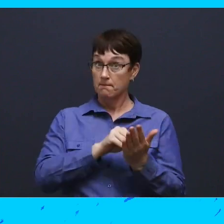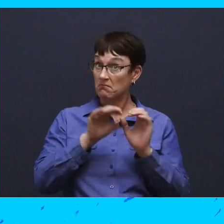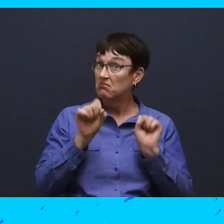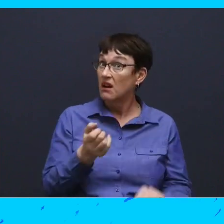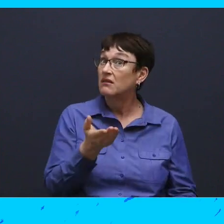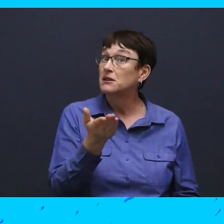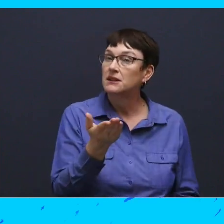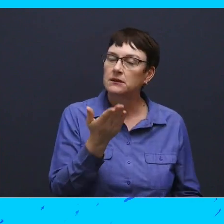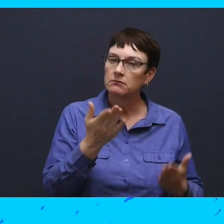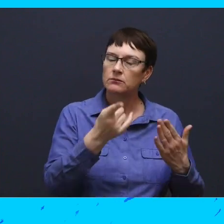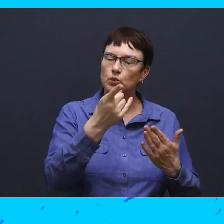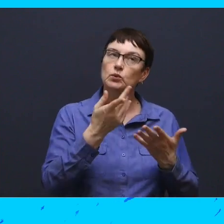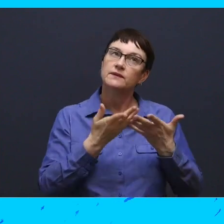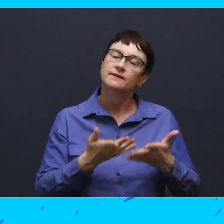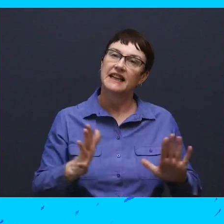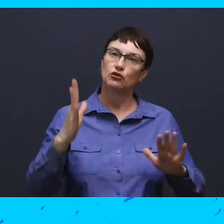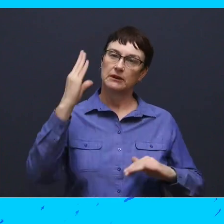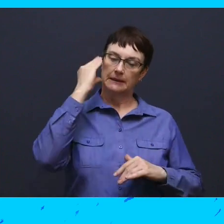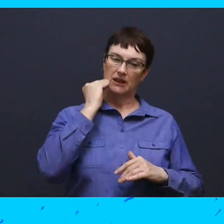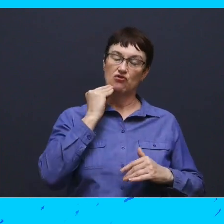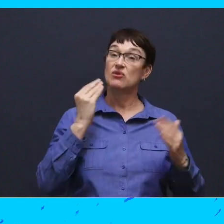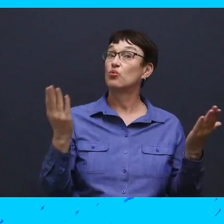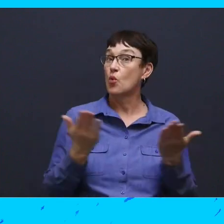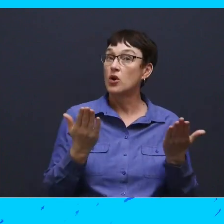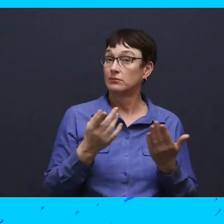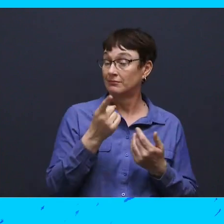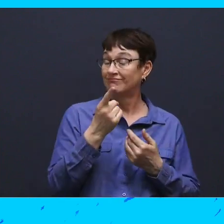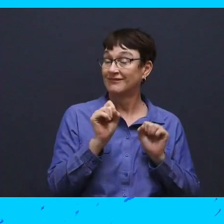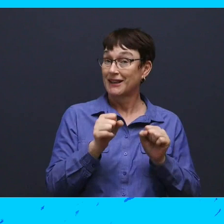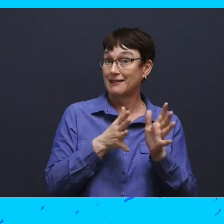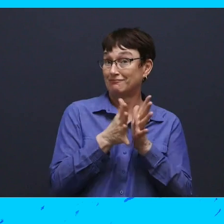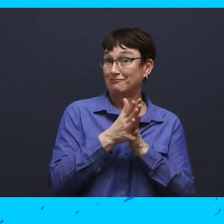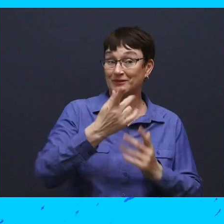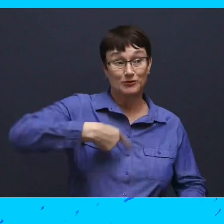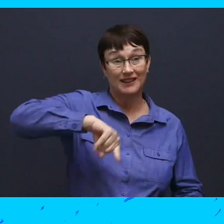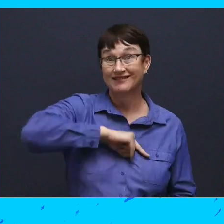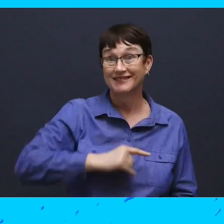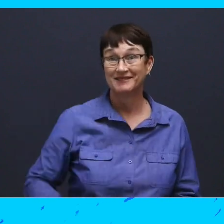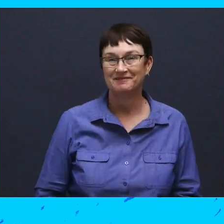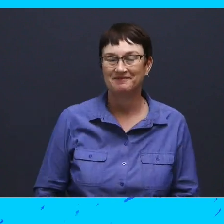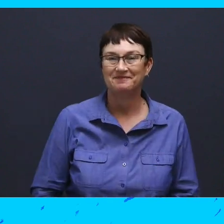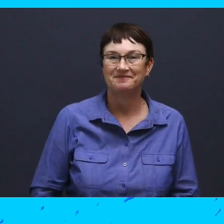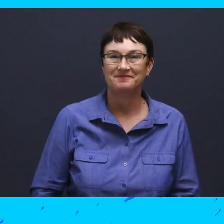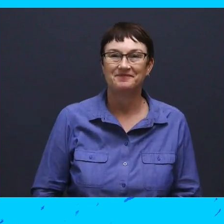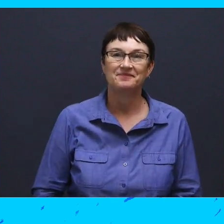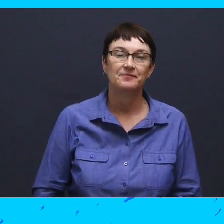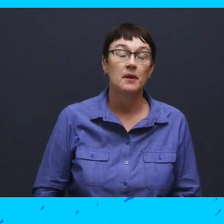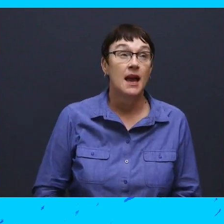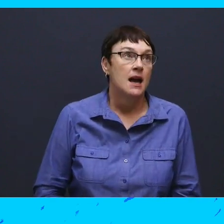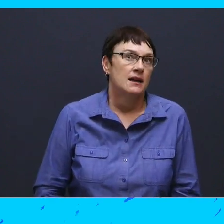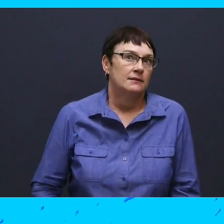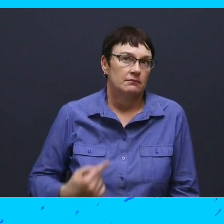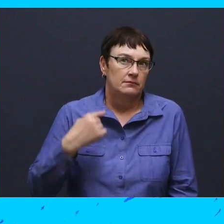qu'est-ce que vous utilisez dans votre quotidien pour défendre vos idées, vos programmes, ce que vous avez